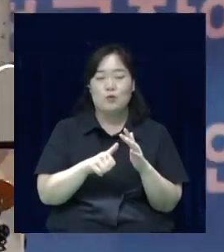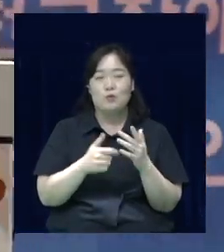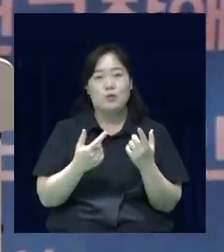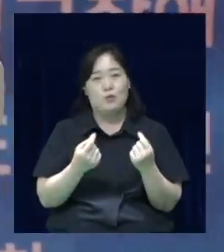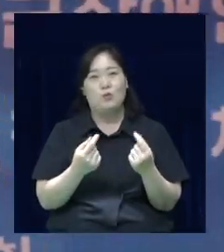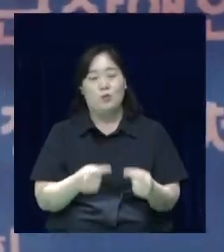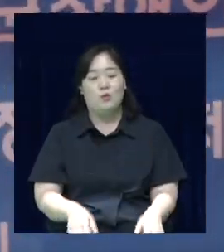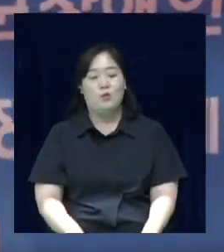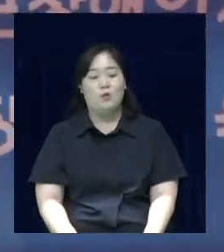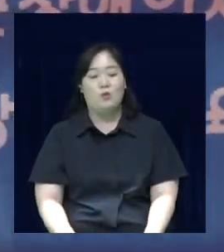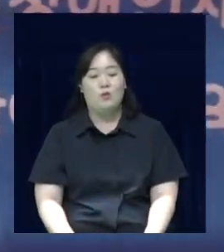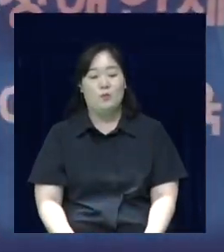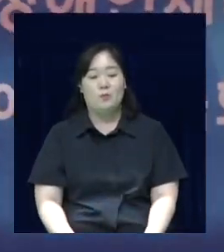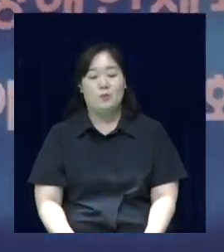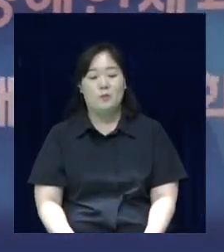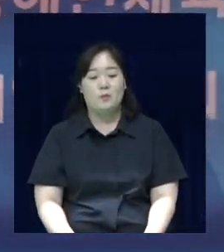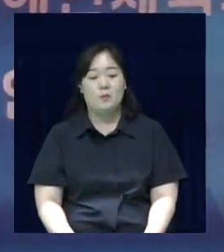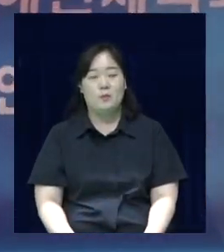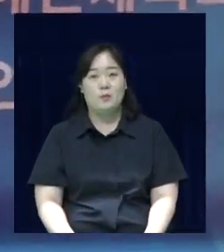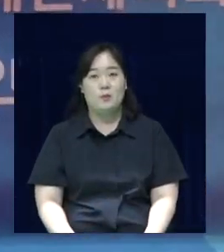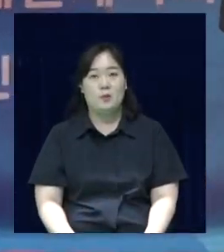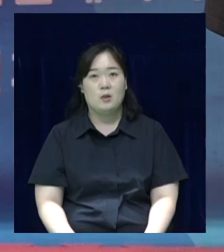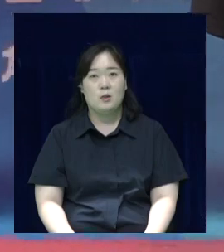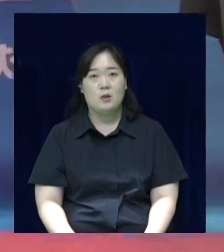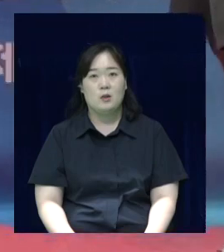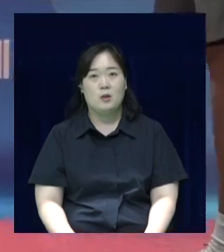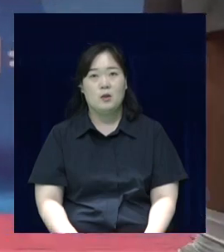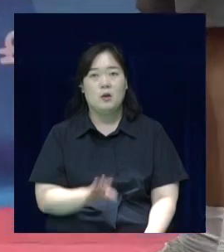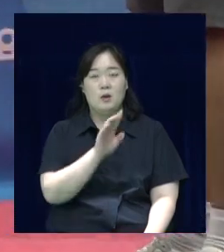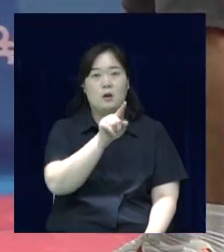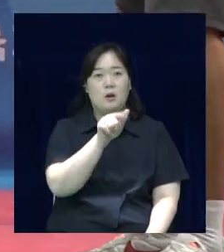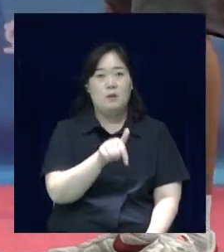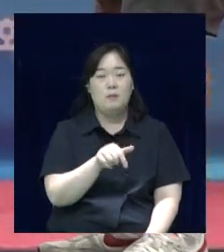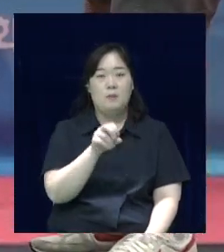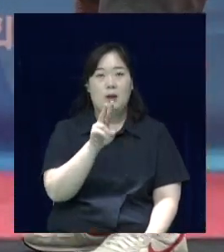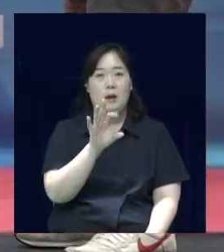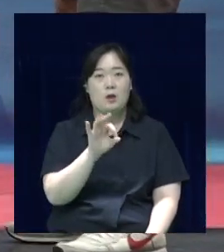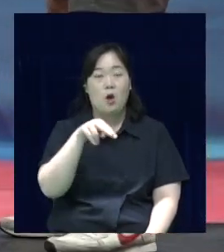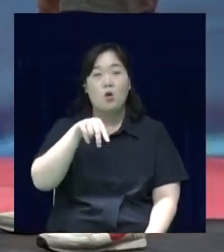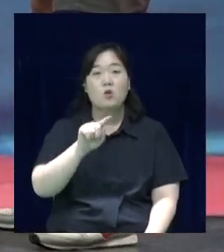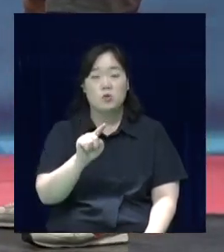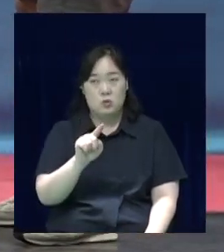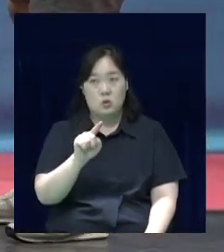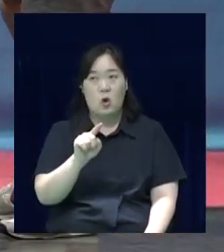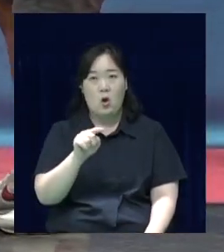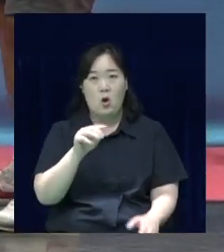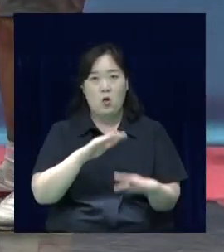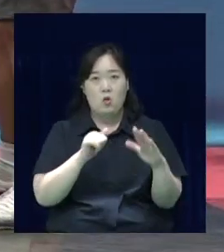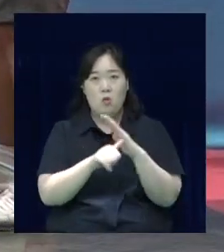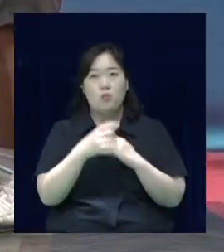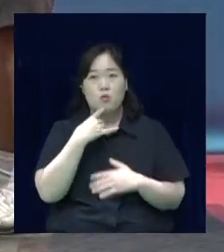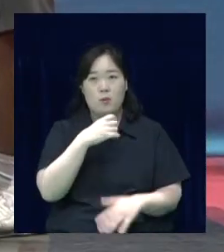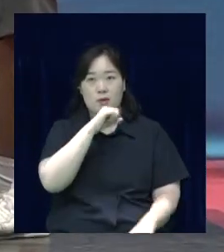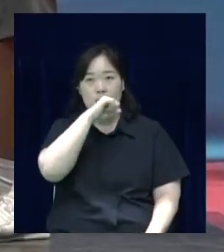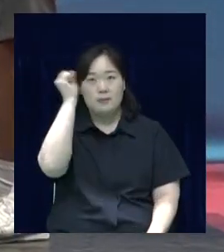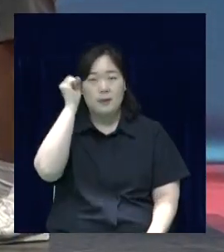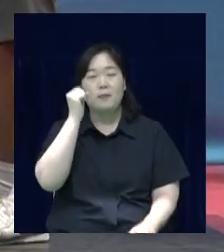자, 72kg 급에서는 일단은 박영서 선수가 1차 시도를 일단 60kg 성공을 한 상태인데요.